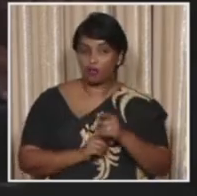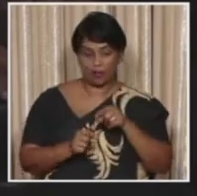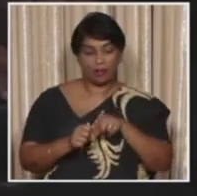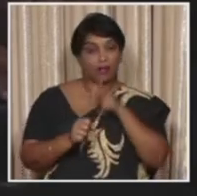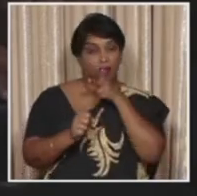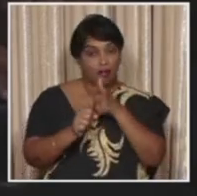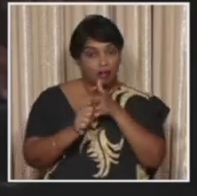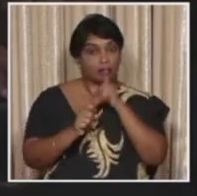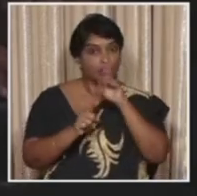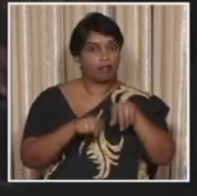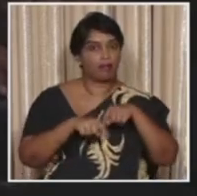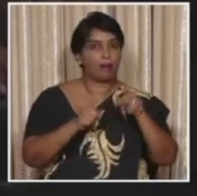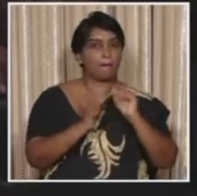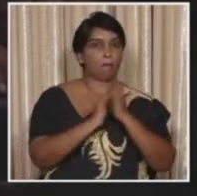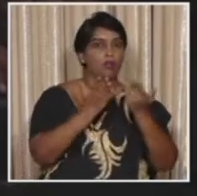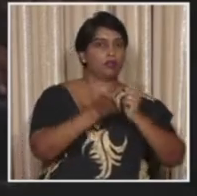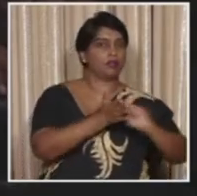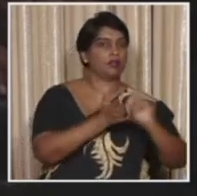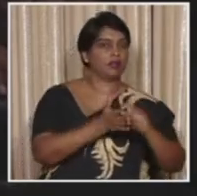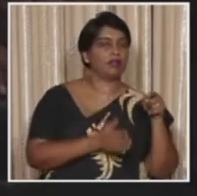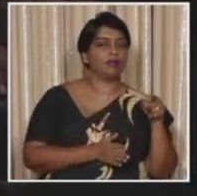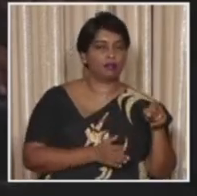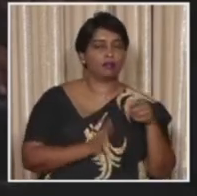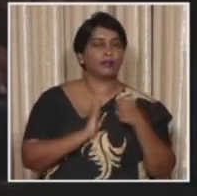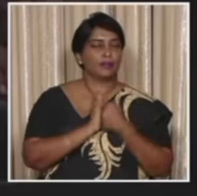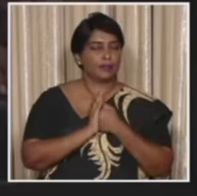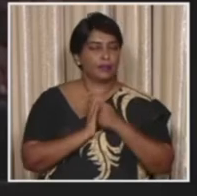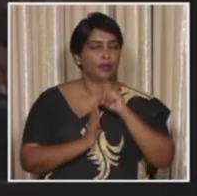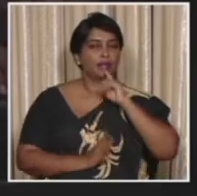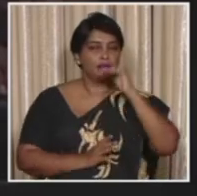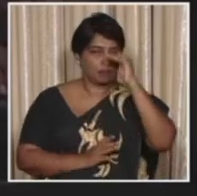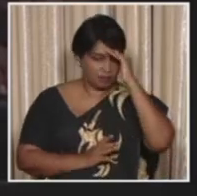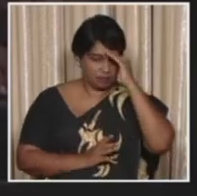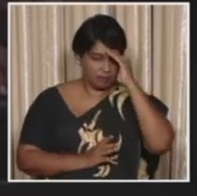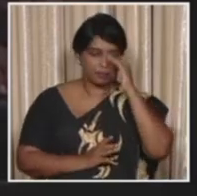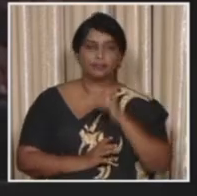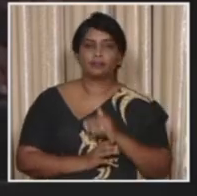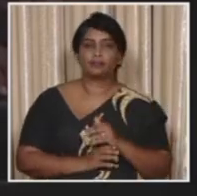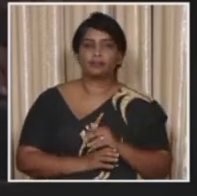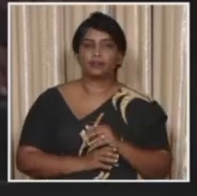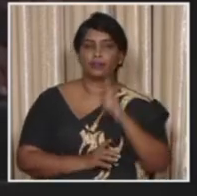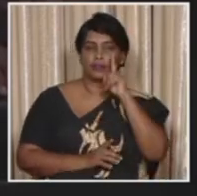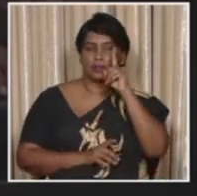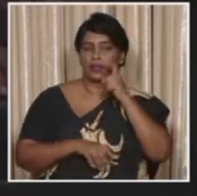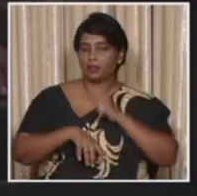agar titra ansar dekra lian nikir. Abaik agar kata anah agar tu mani.